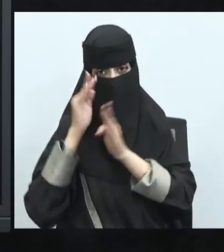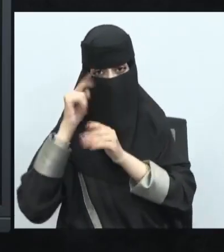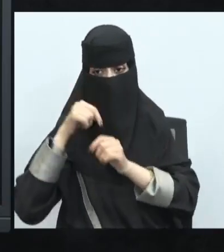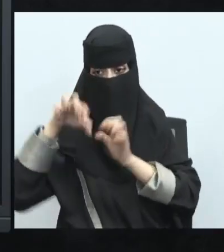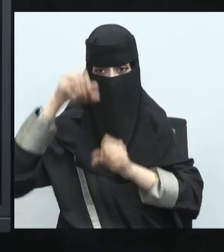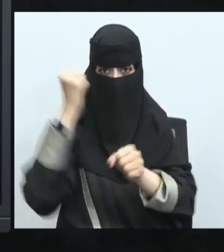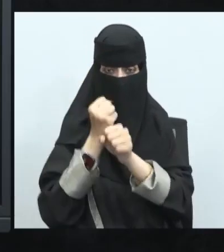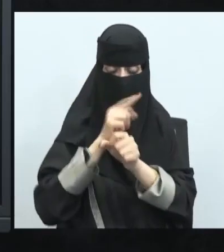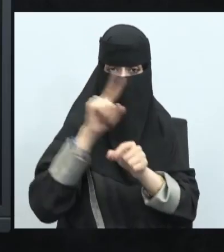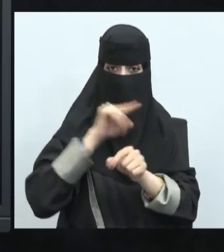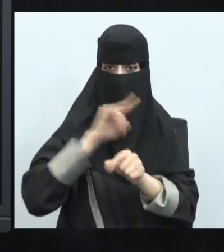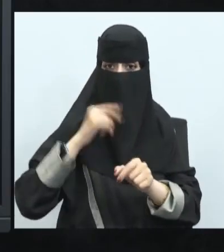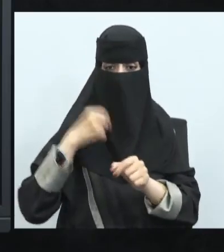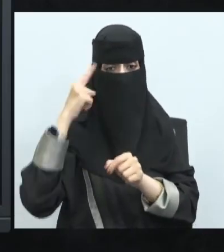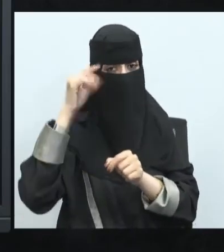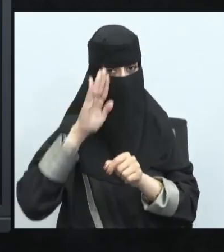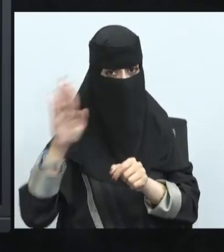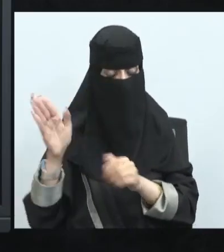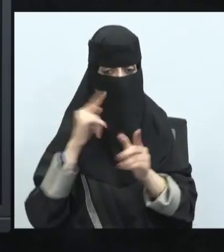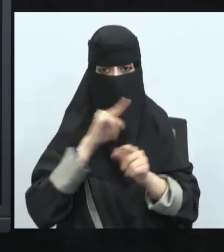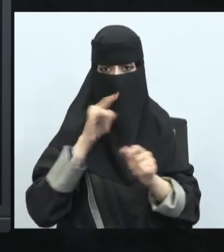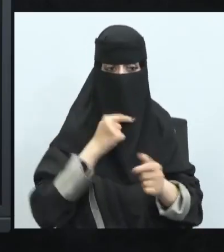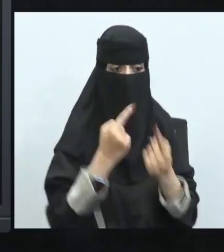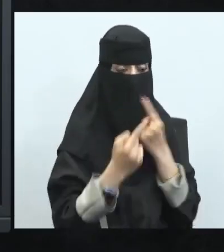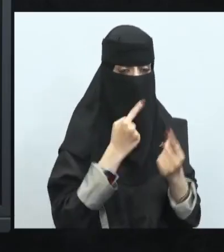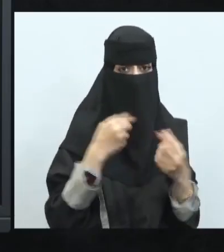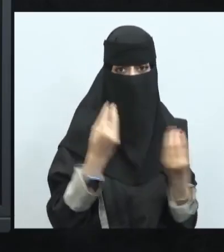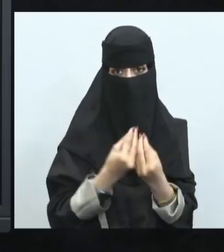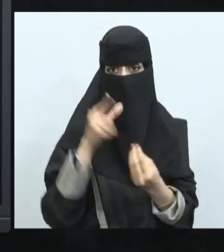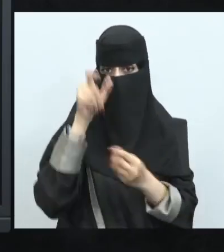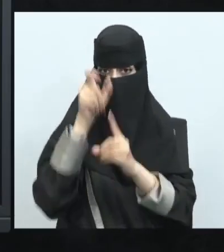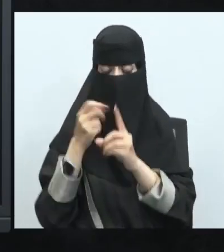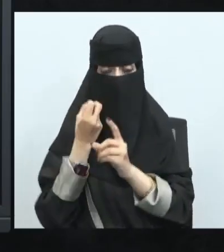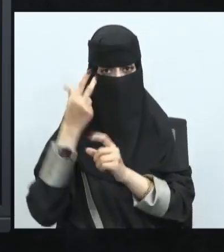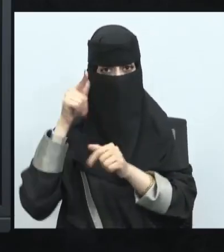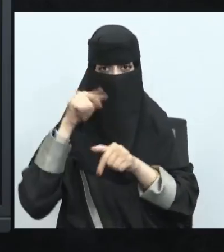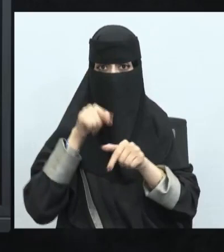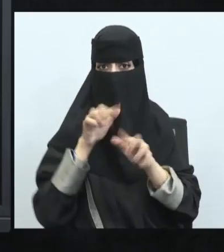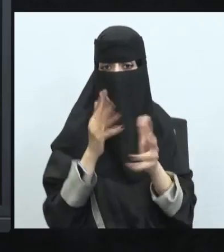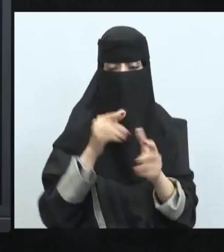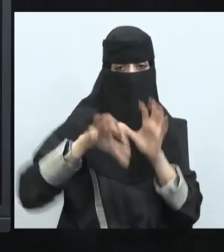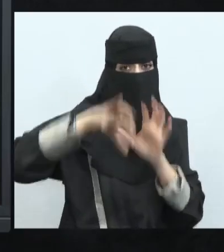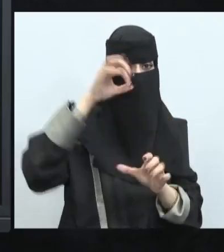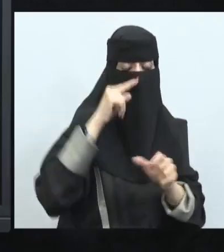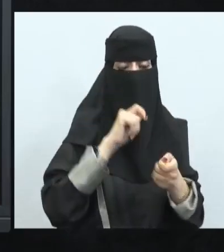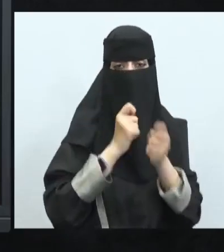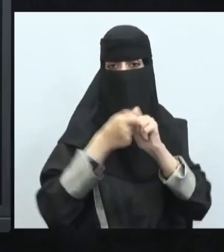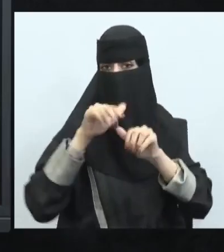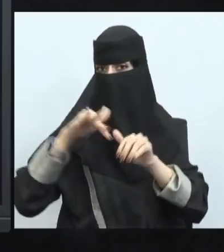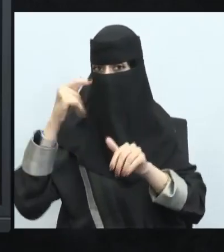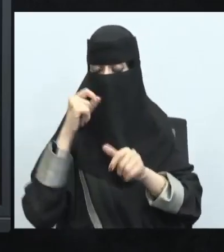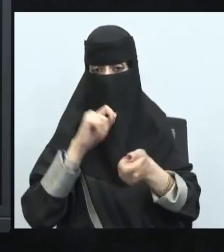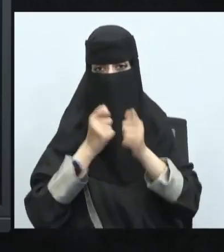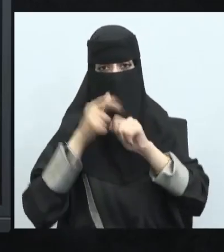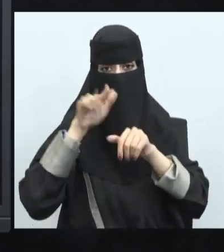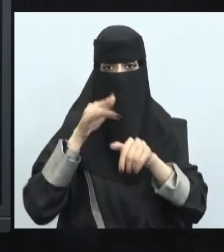بتنفيذ افكار غير المطروحه ولم اناقش مع الموظفين هذه الافكار ولماذا اخترنا ولماذا تغيرنا ولماذا